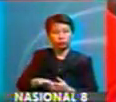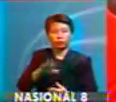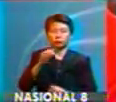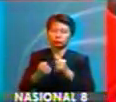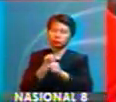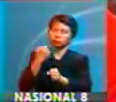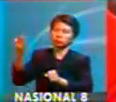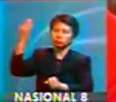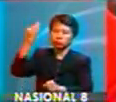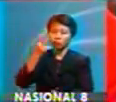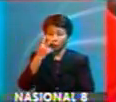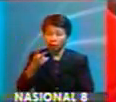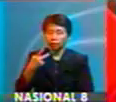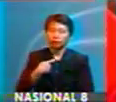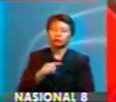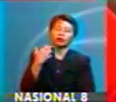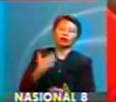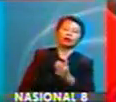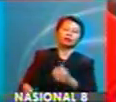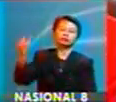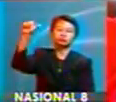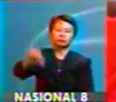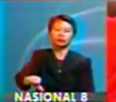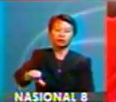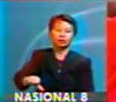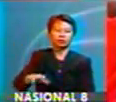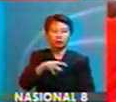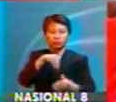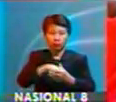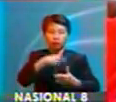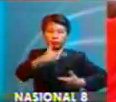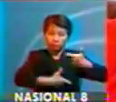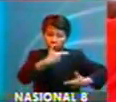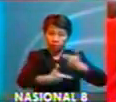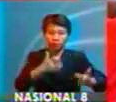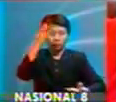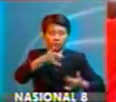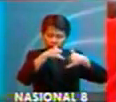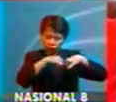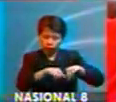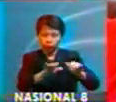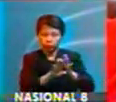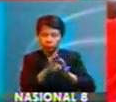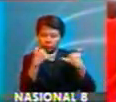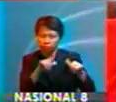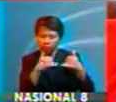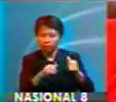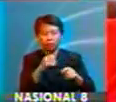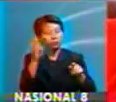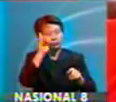lepas Nampaknya kita gagal dan dalam Liga pula kita akan Cuba kekalkan prestasi seperti